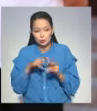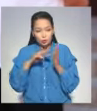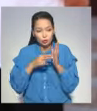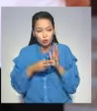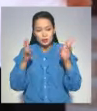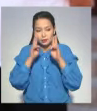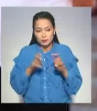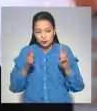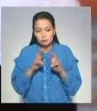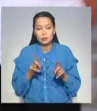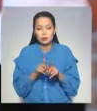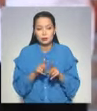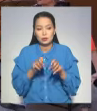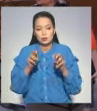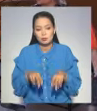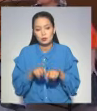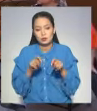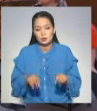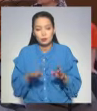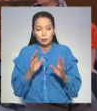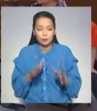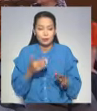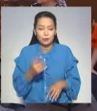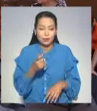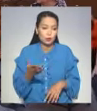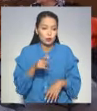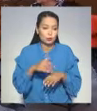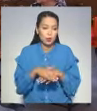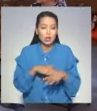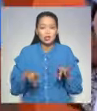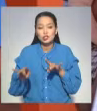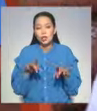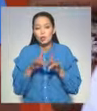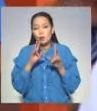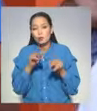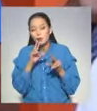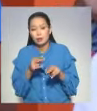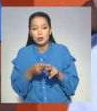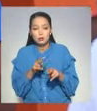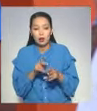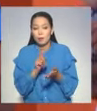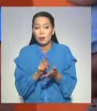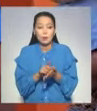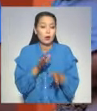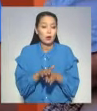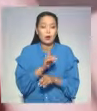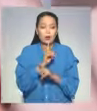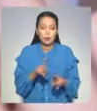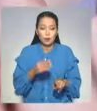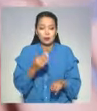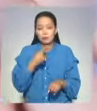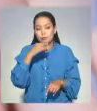тексеру тағайындап қараймыз. Мұндағы 100-ден астам тұрғын жарнамадағы барлық уәде мен міндеттемелерді орындамаса, тиісті